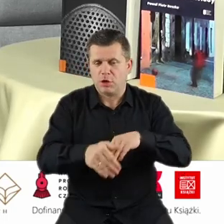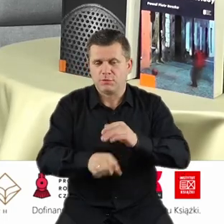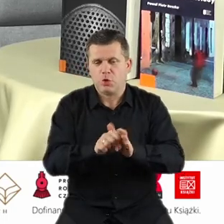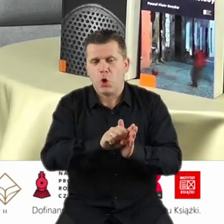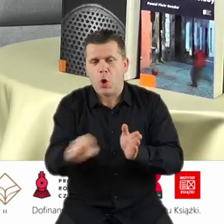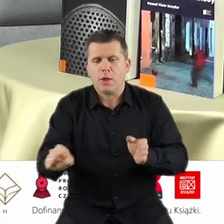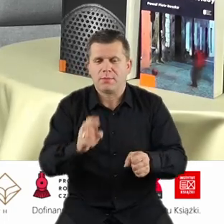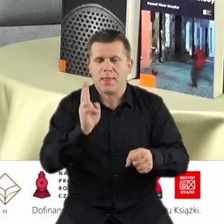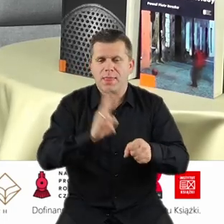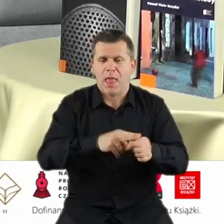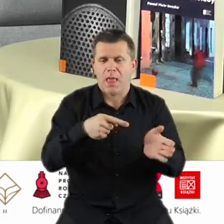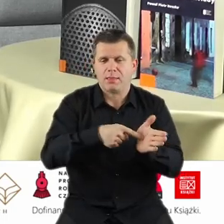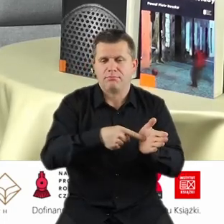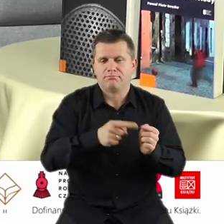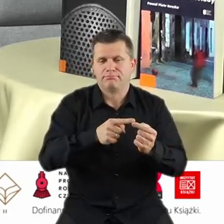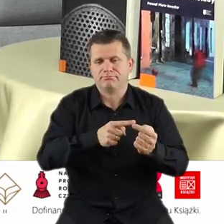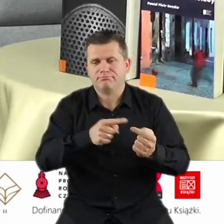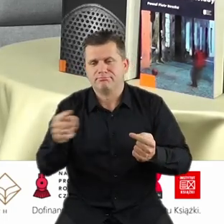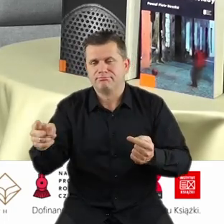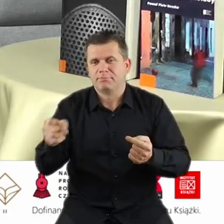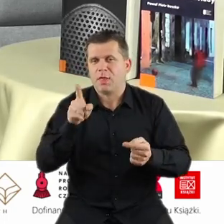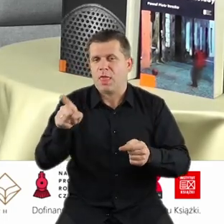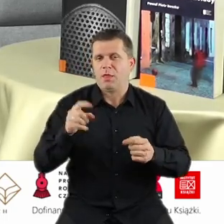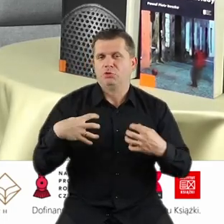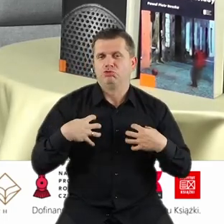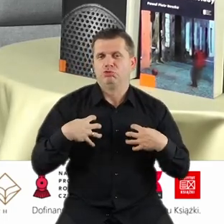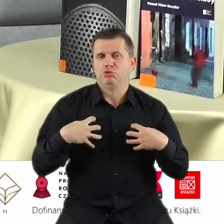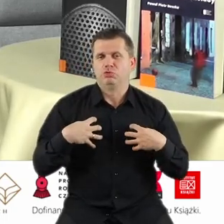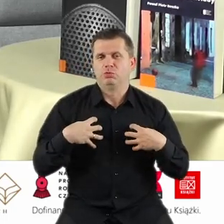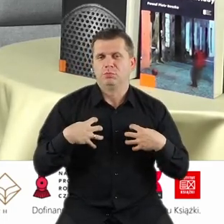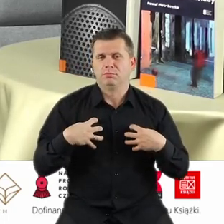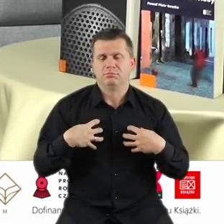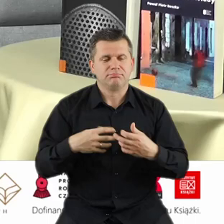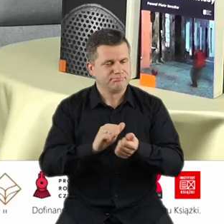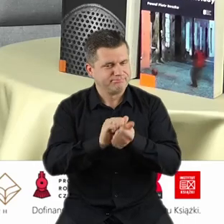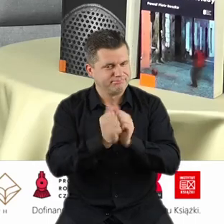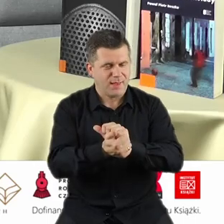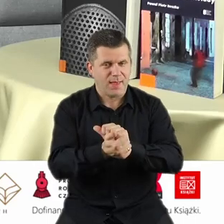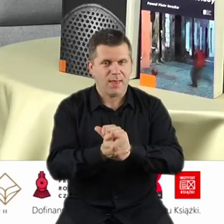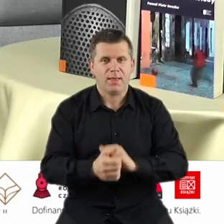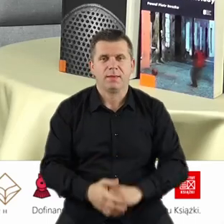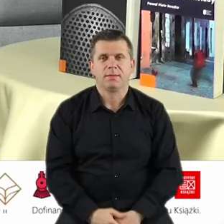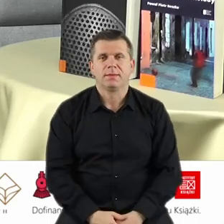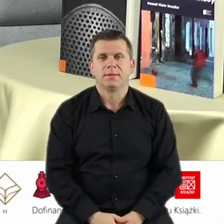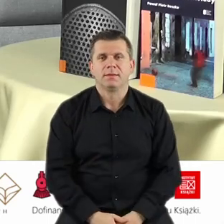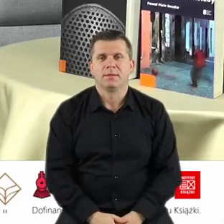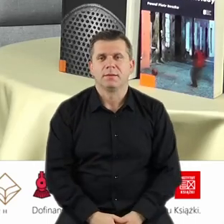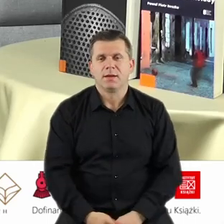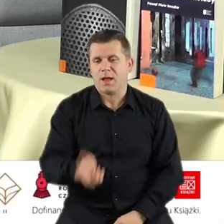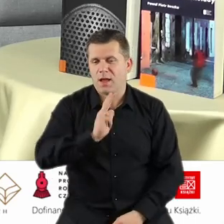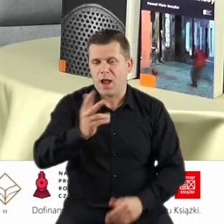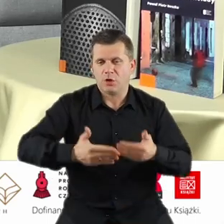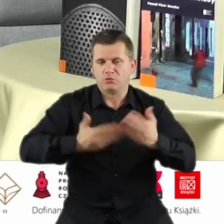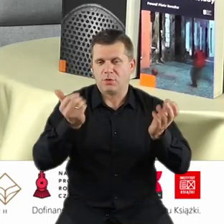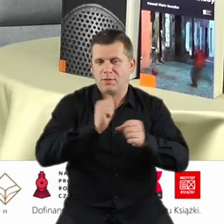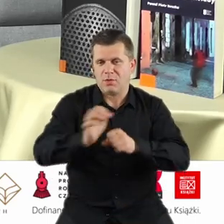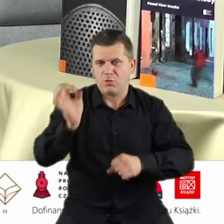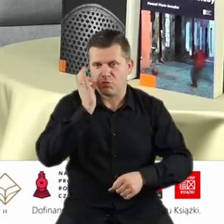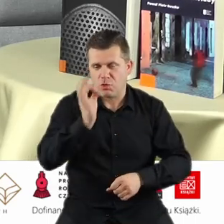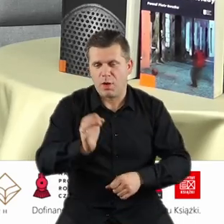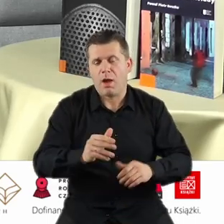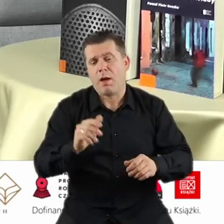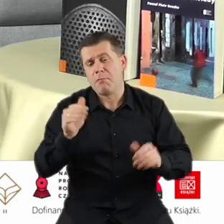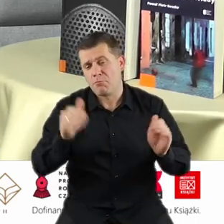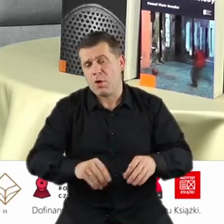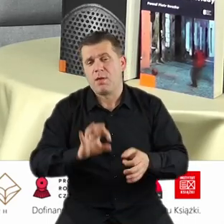pewnej daty i od tej daty właśnie jej życie uległo diametralnej zmianie i teraz każdy dzień jest dobry, a będzie